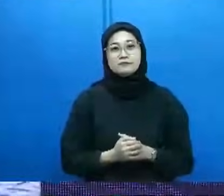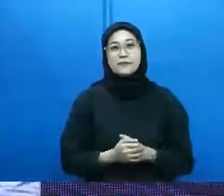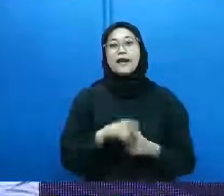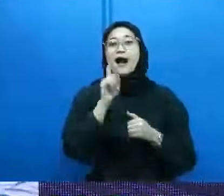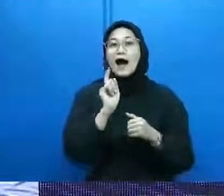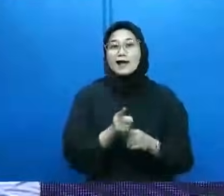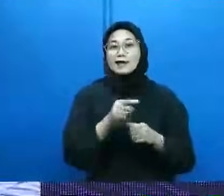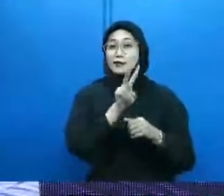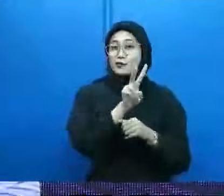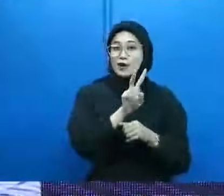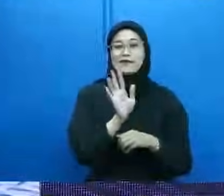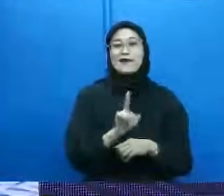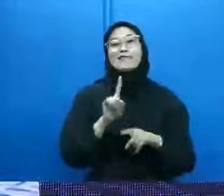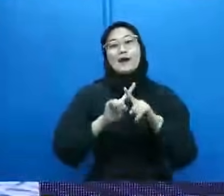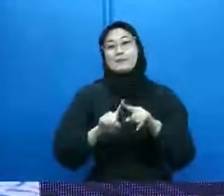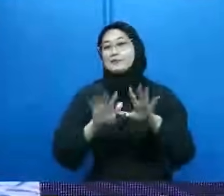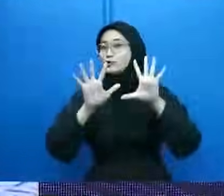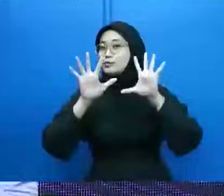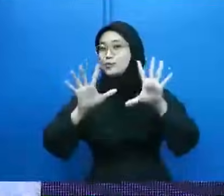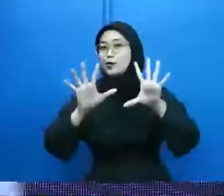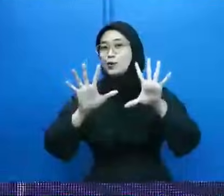hadir malam ini.